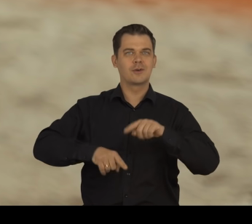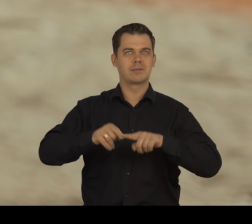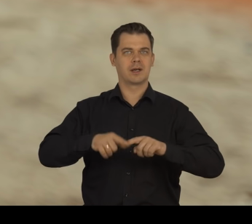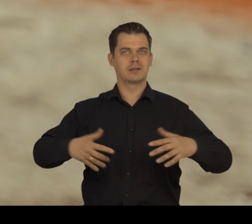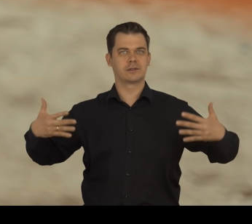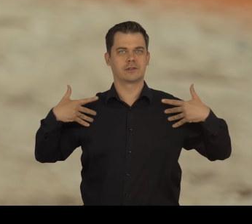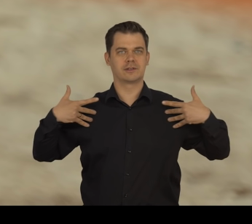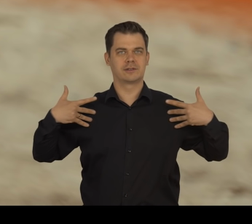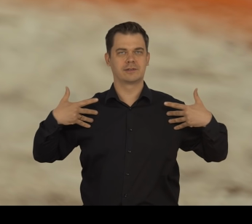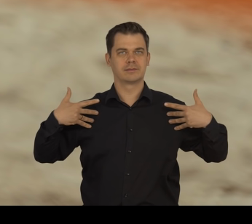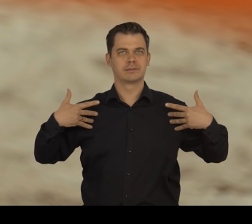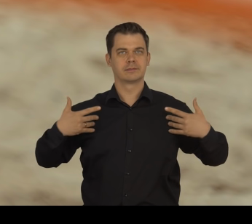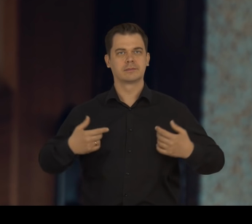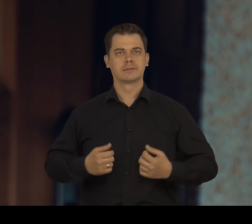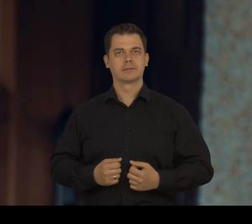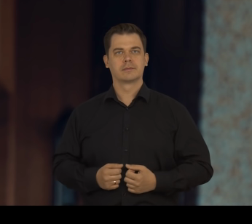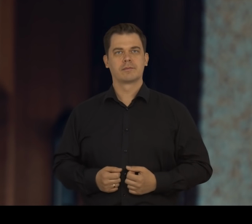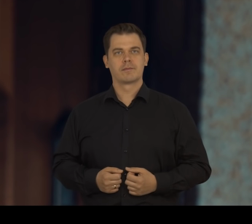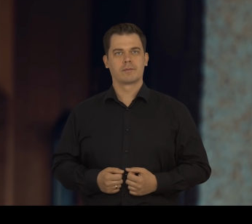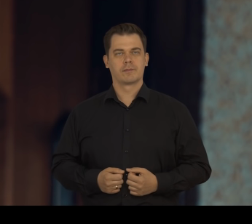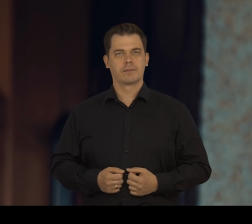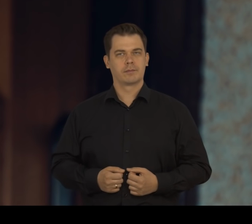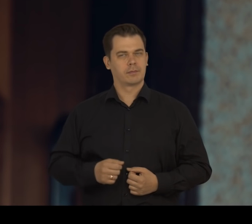Pozbawił możliwości normalnego funkcjonowania.